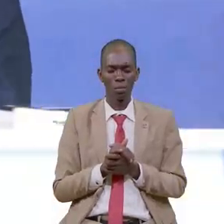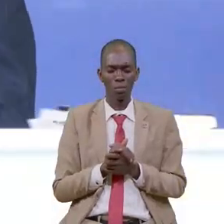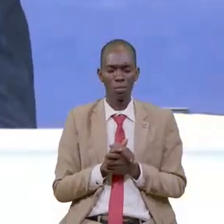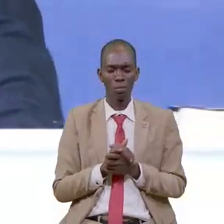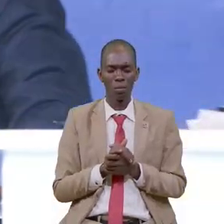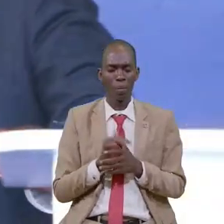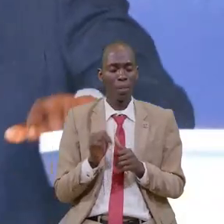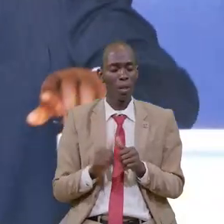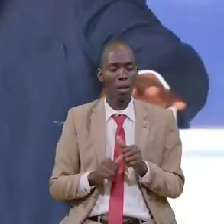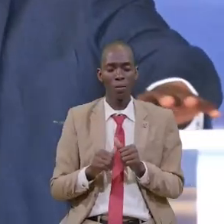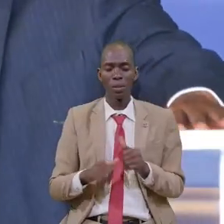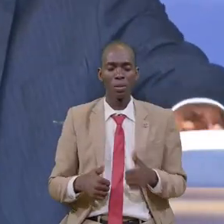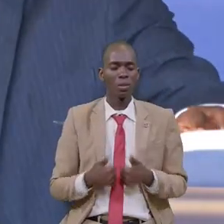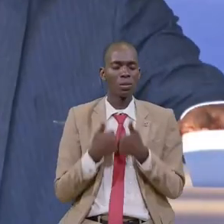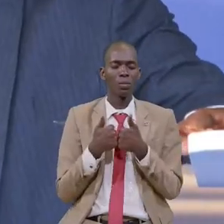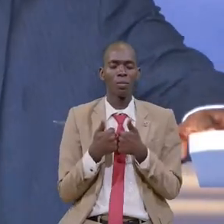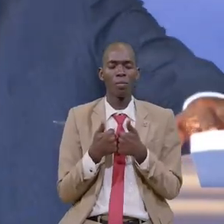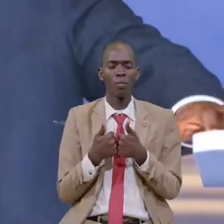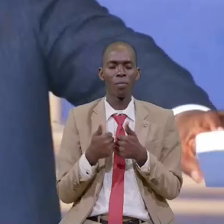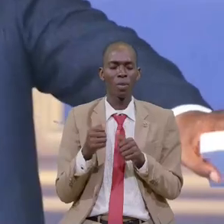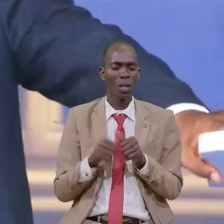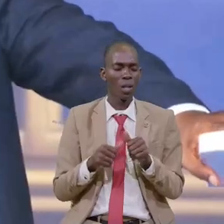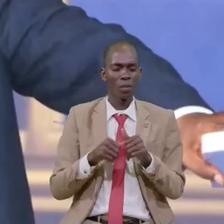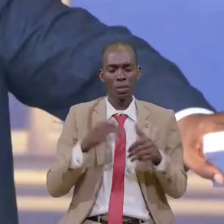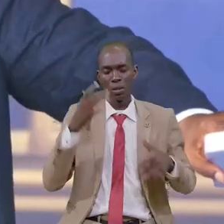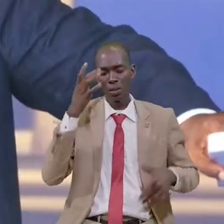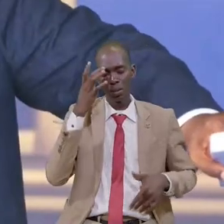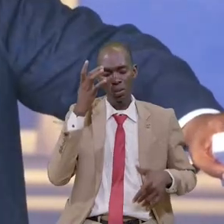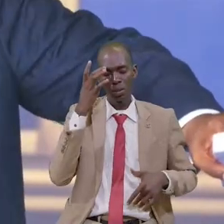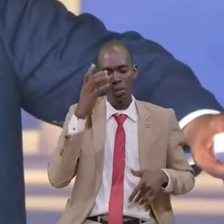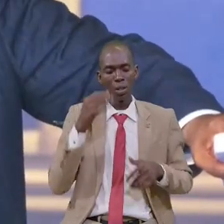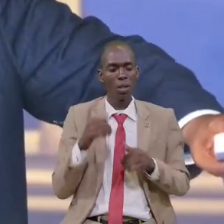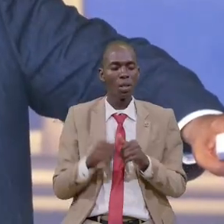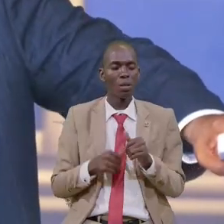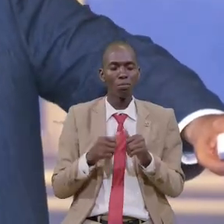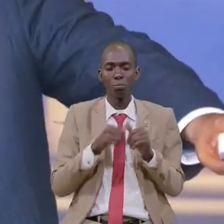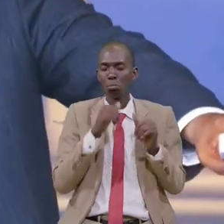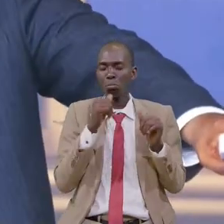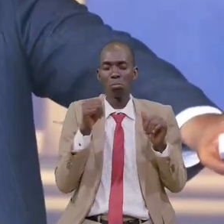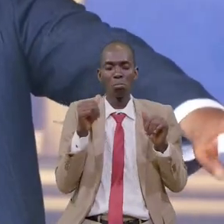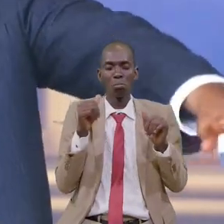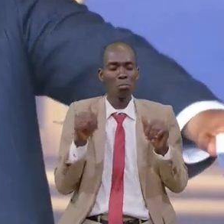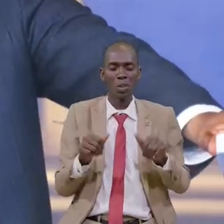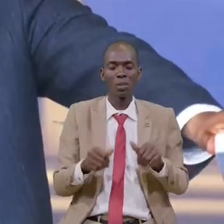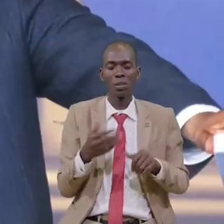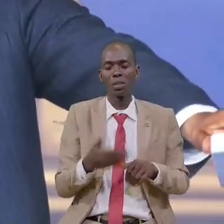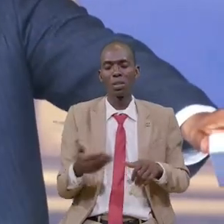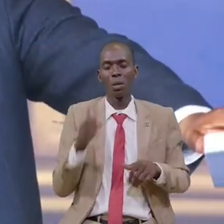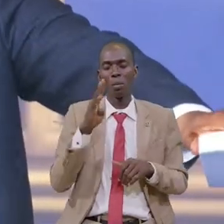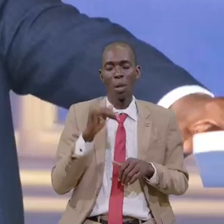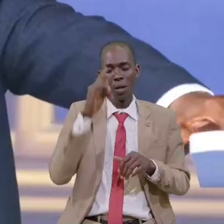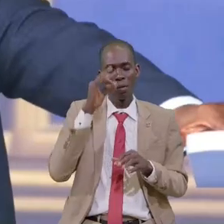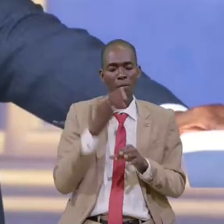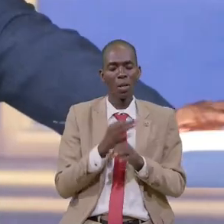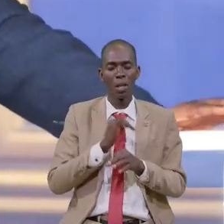Tout défi, toute maladie, toute impossibilité, par la foi, je